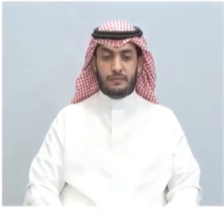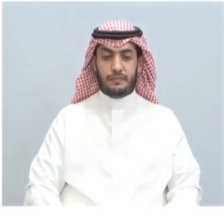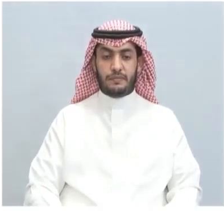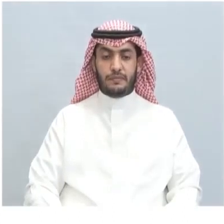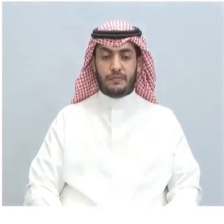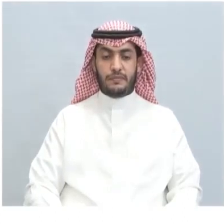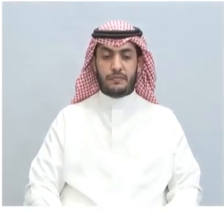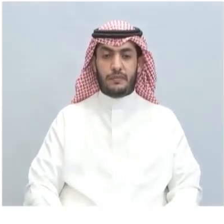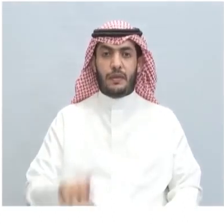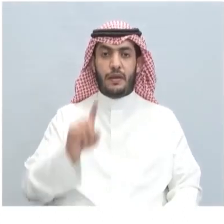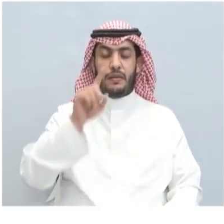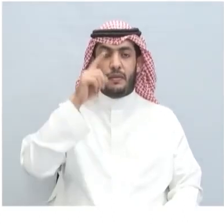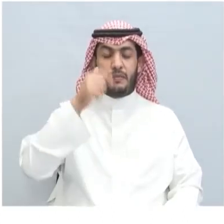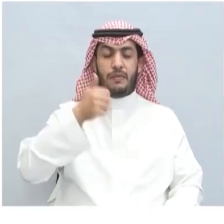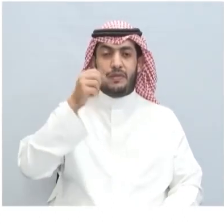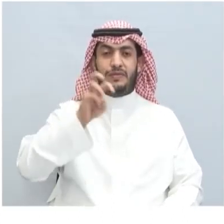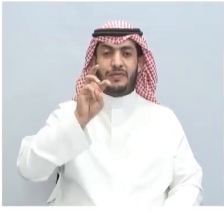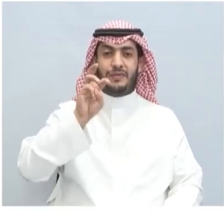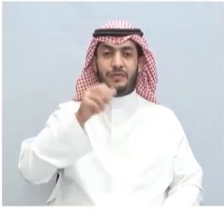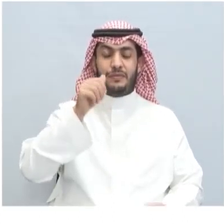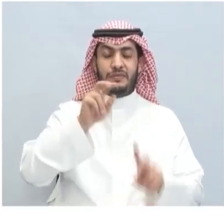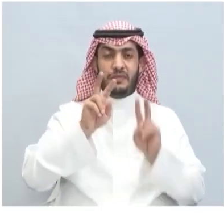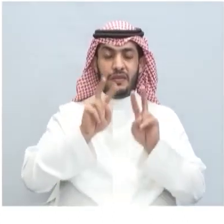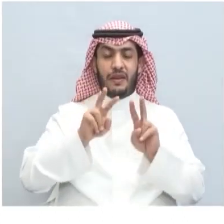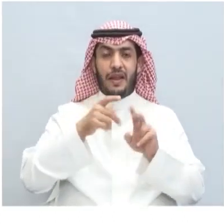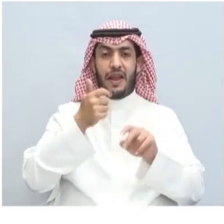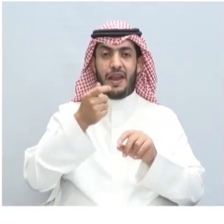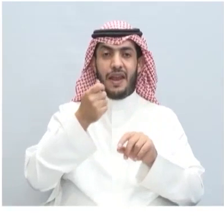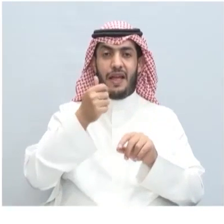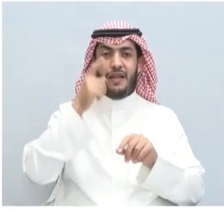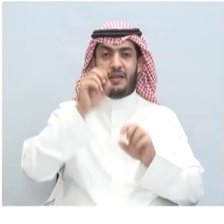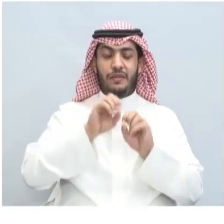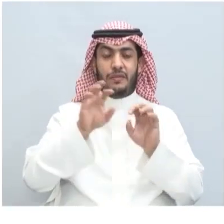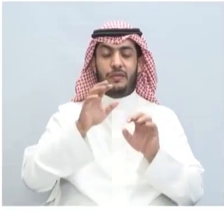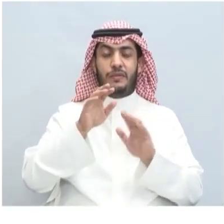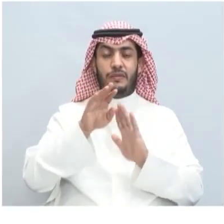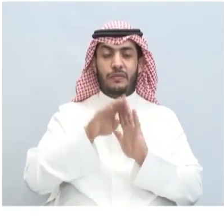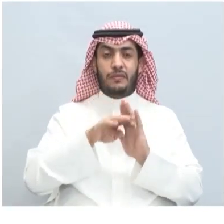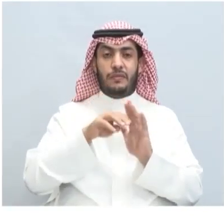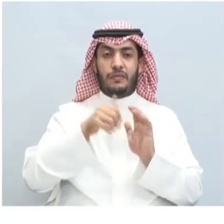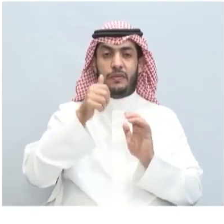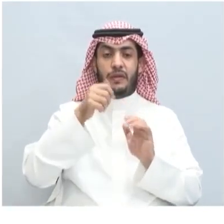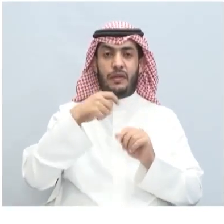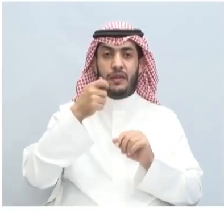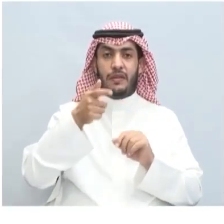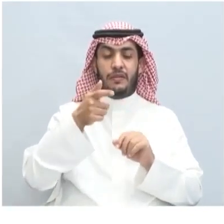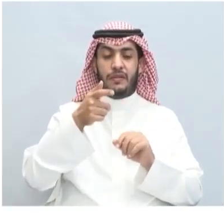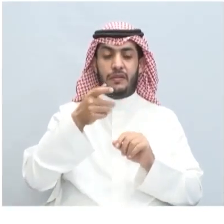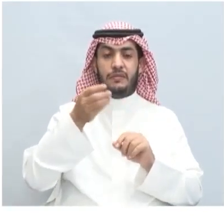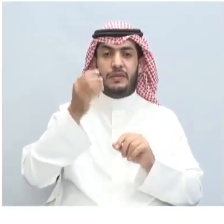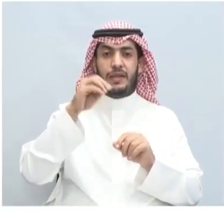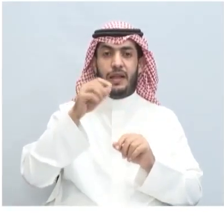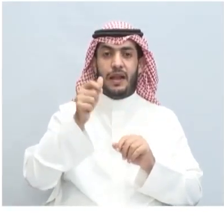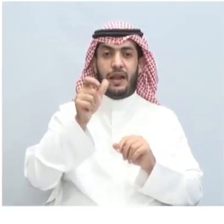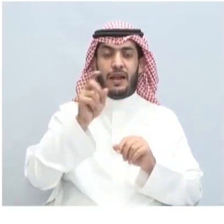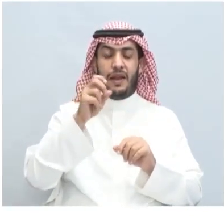باستثماره لكن تستطيع الشركه ان تبقي على النقد اذا لم تدفع التوزيعات السهميه ولا ايضا يؤدي قرار دفع التوزيعات السهميه الى زياده